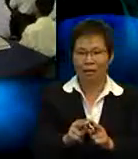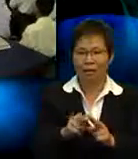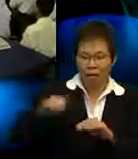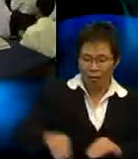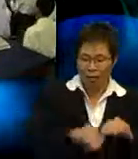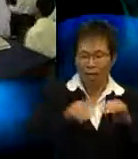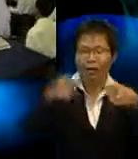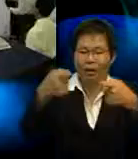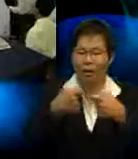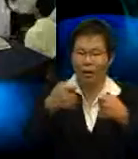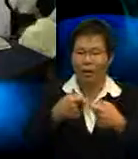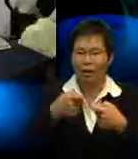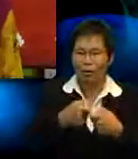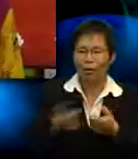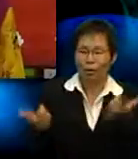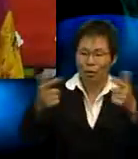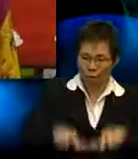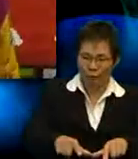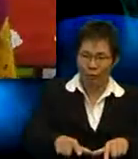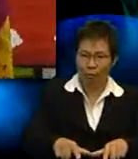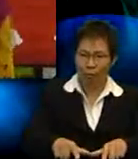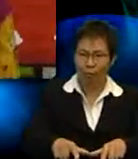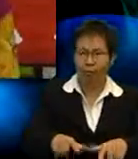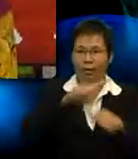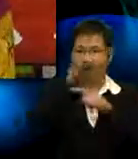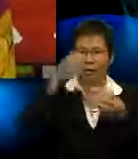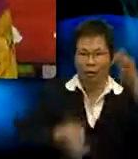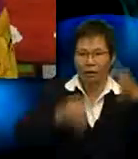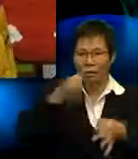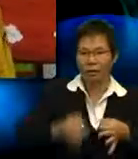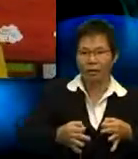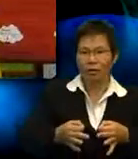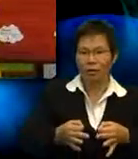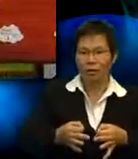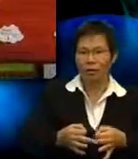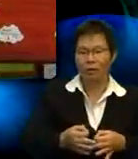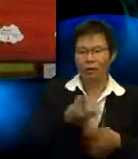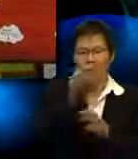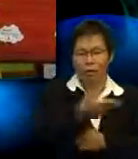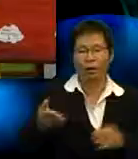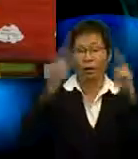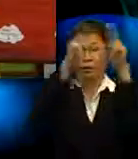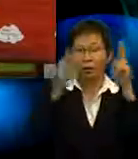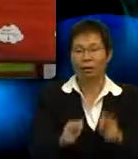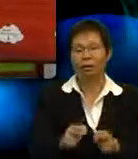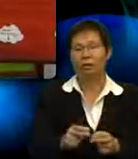elektrik berlaku. Jika konduktor bahan diuji, maka